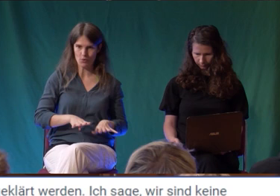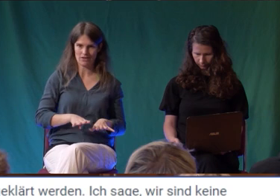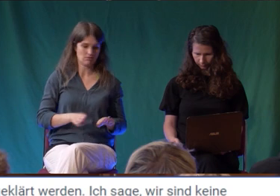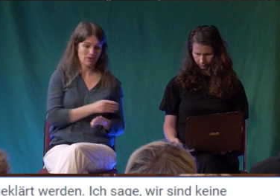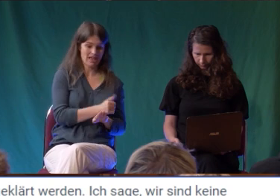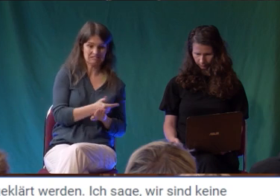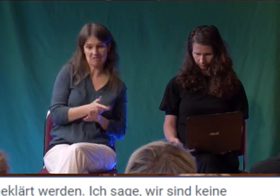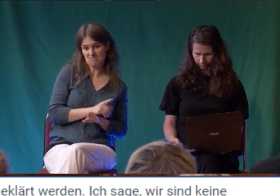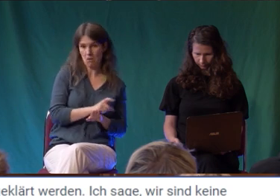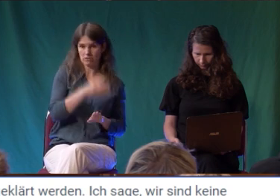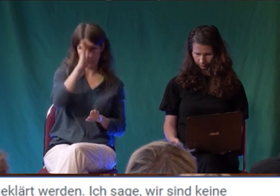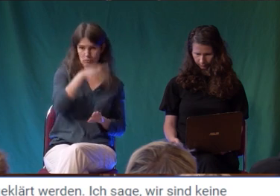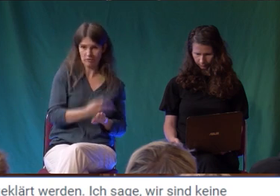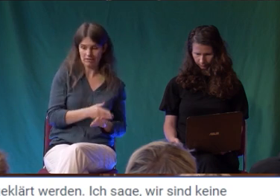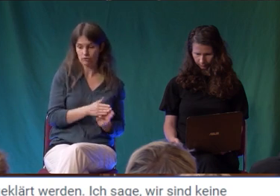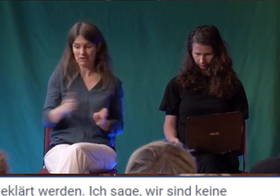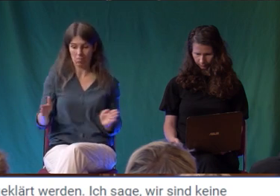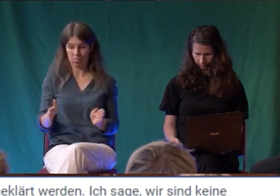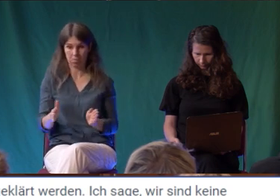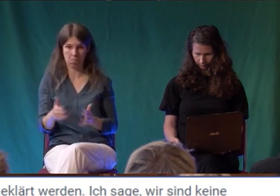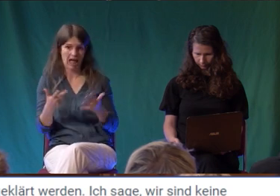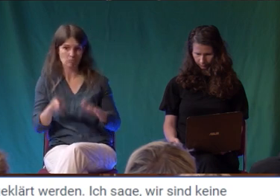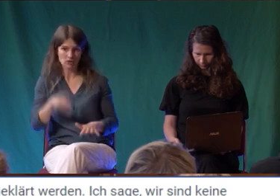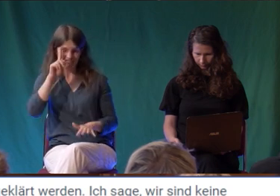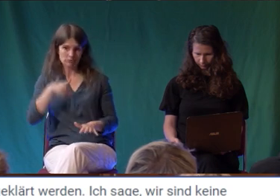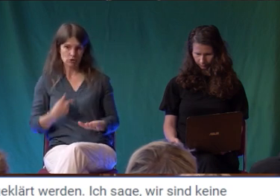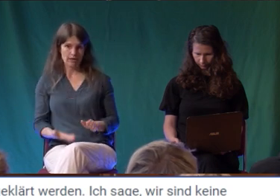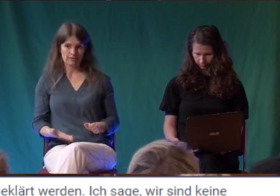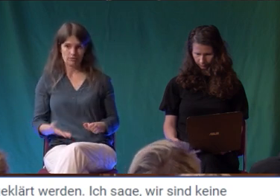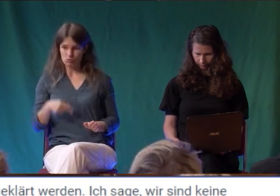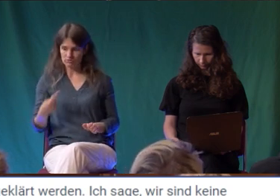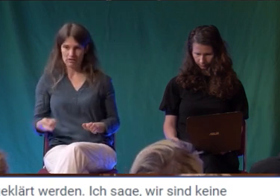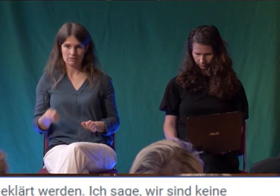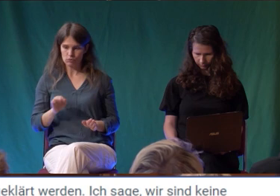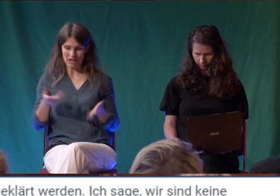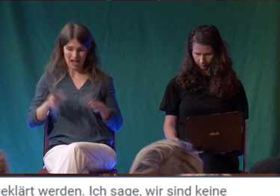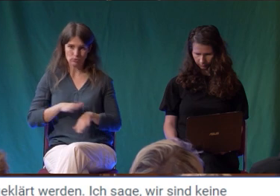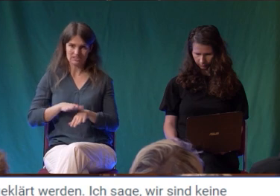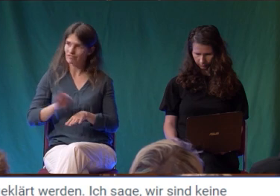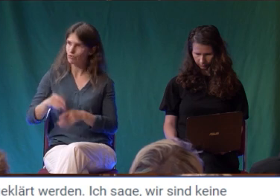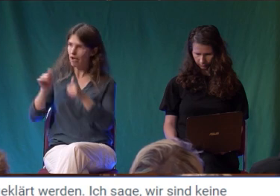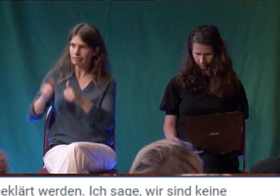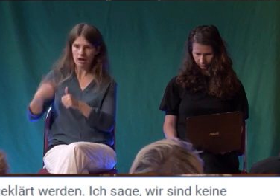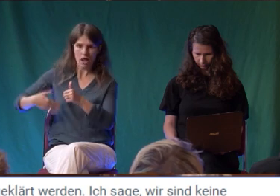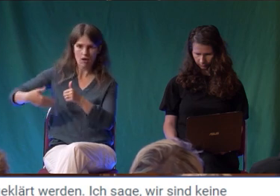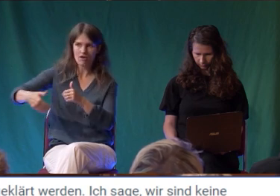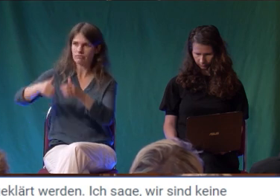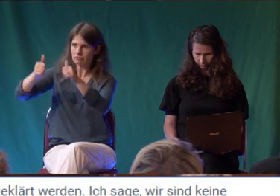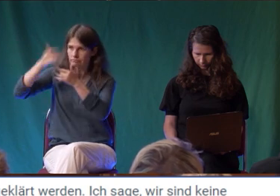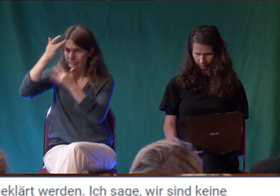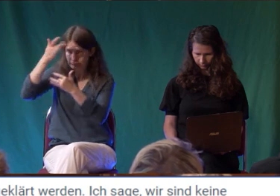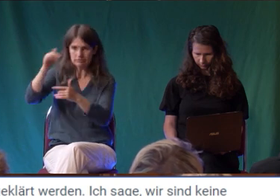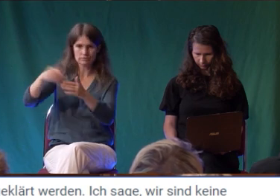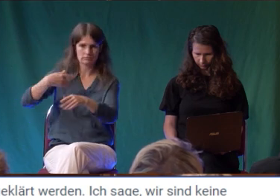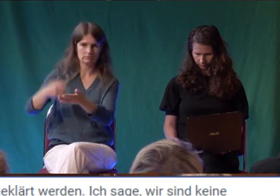damit es dann zur Geburt da ist und das ist eine unserer Erfahrung dass Assistenz Anbieter also